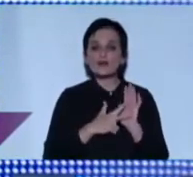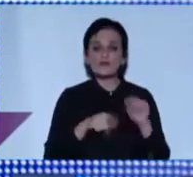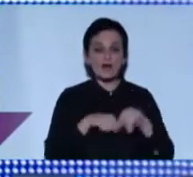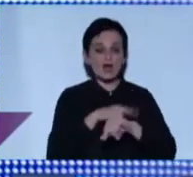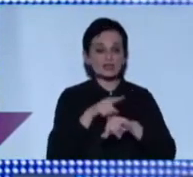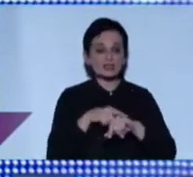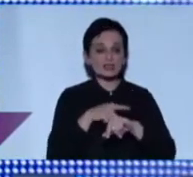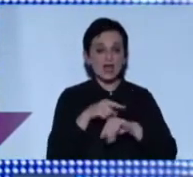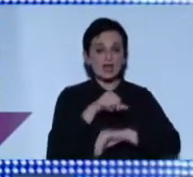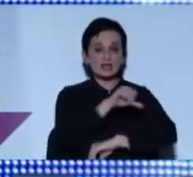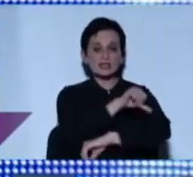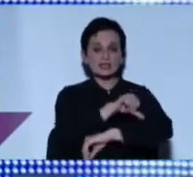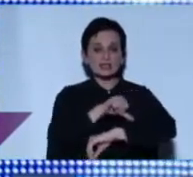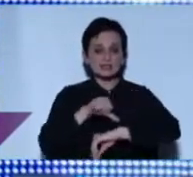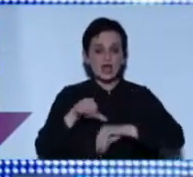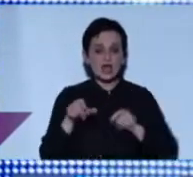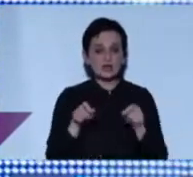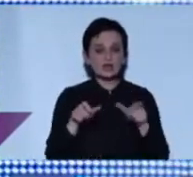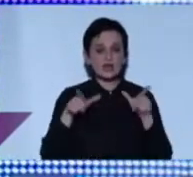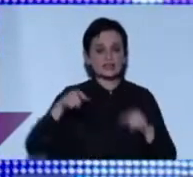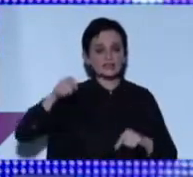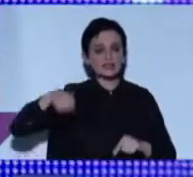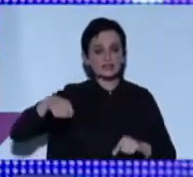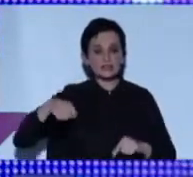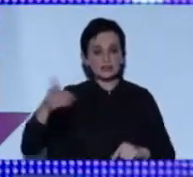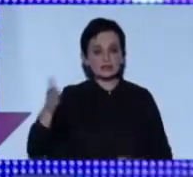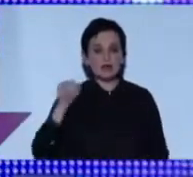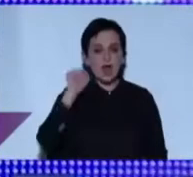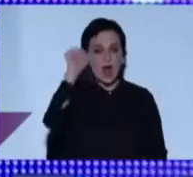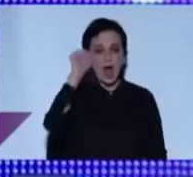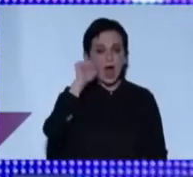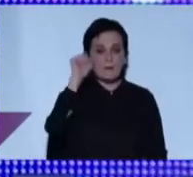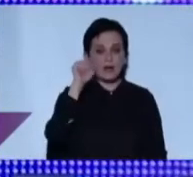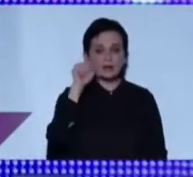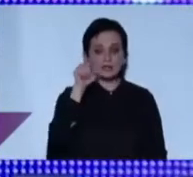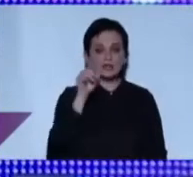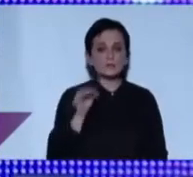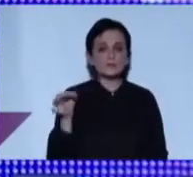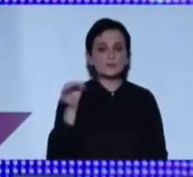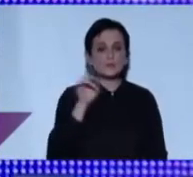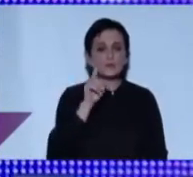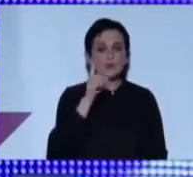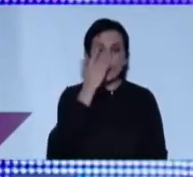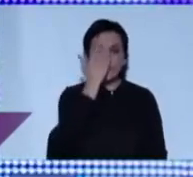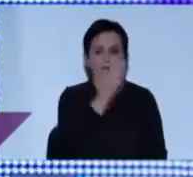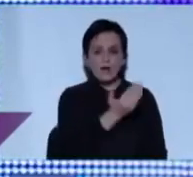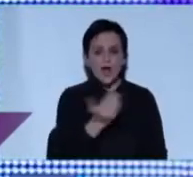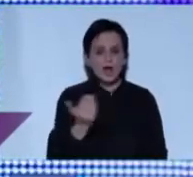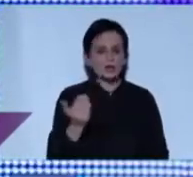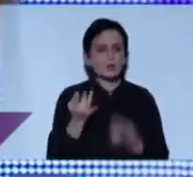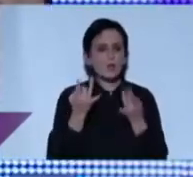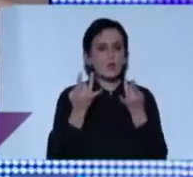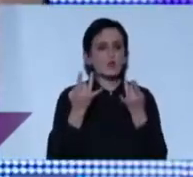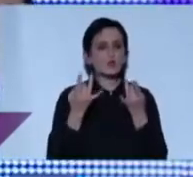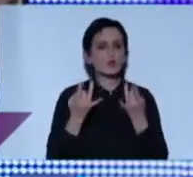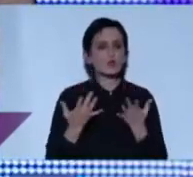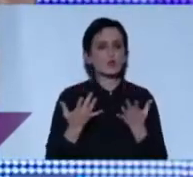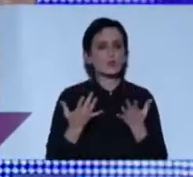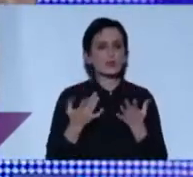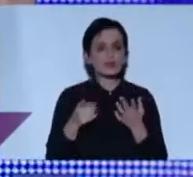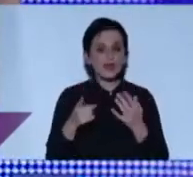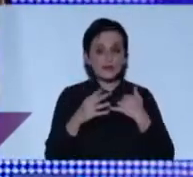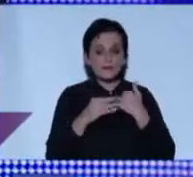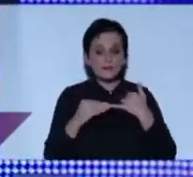გახსნასთან დაკავშირებით საზღვრების, ცხინვალის რეგიონის და აფხაზეთის რეგიონის, იმისთვის, რომ ხალხმა უბრალოდ მოიხიოს